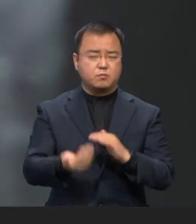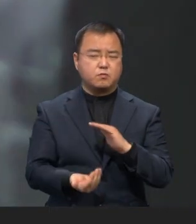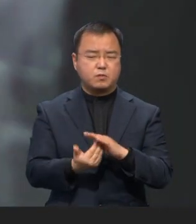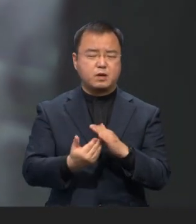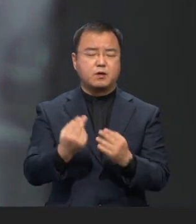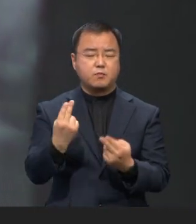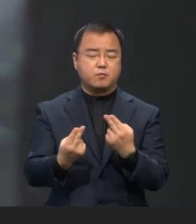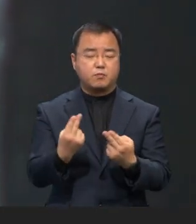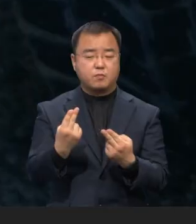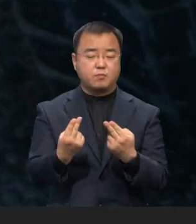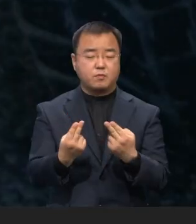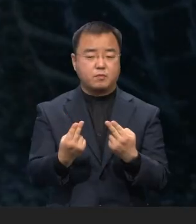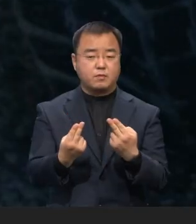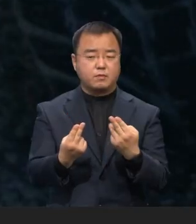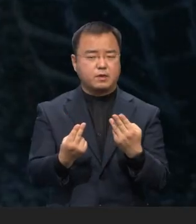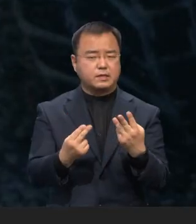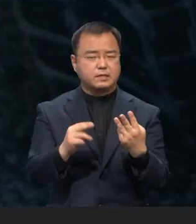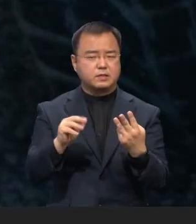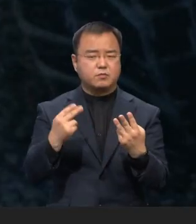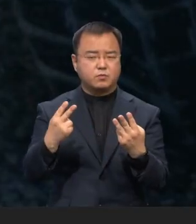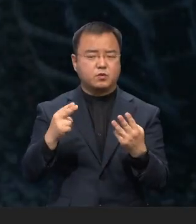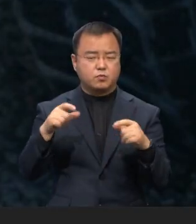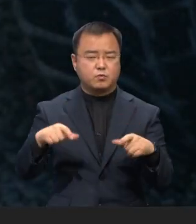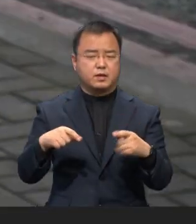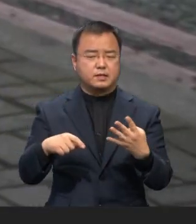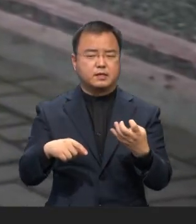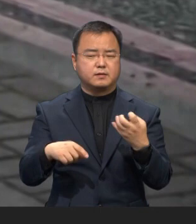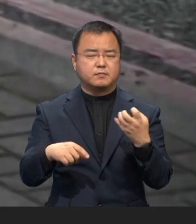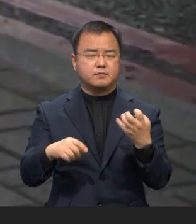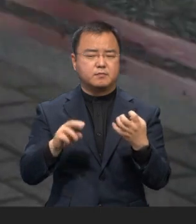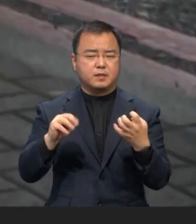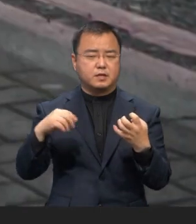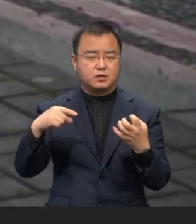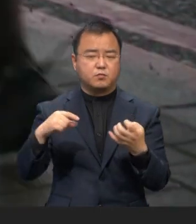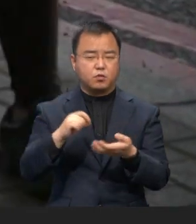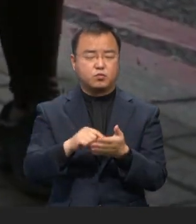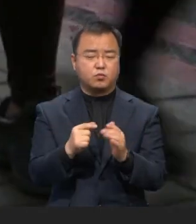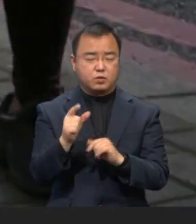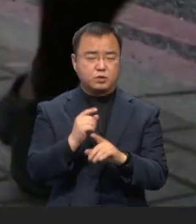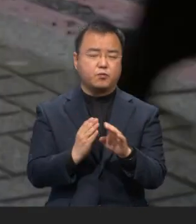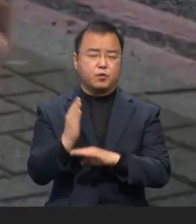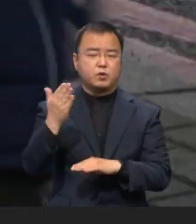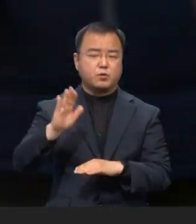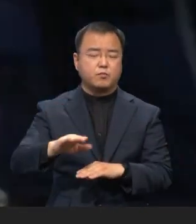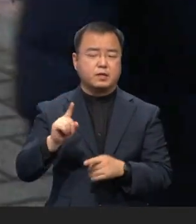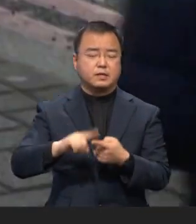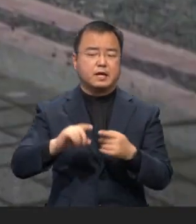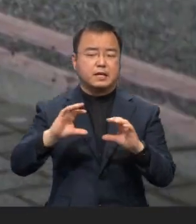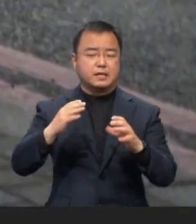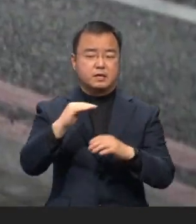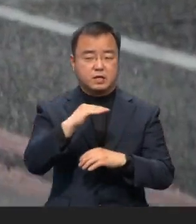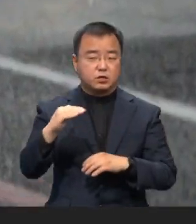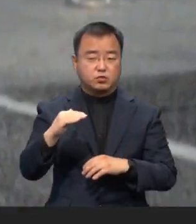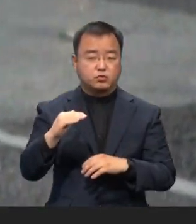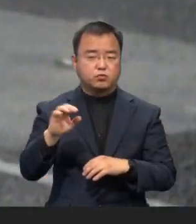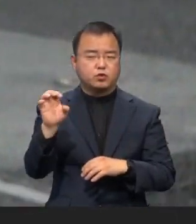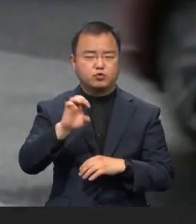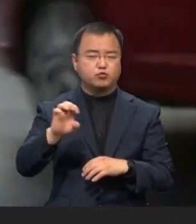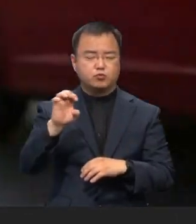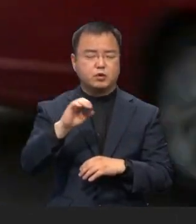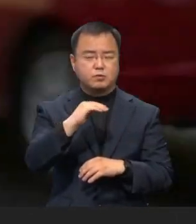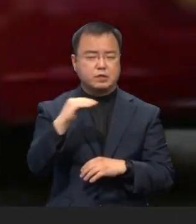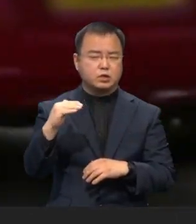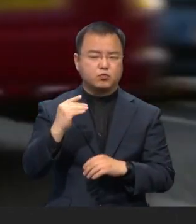3제곱미터당 40마이크로그램을 계속 초과했는데 이는 세계보건기구와 유럽연합의 지침을 초과하는 높은 수치였습니다.